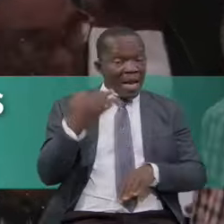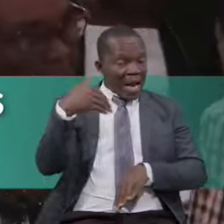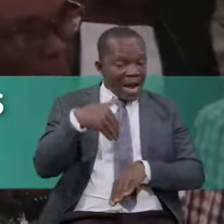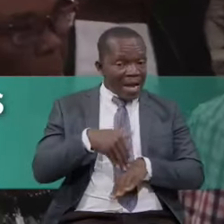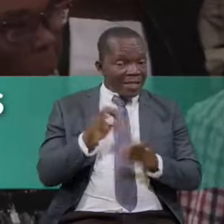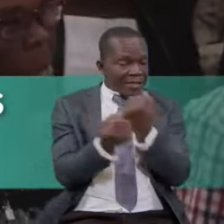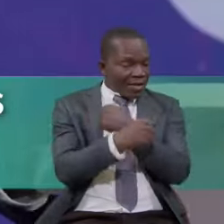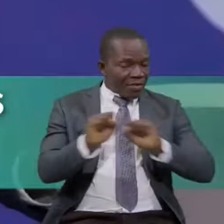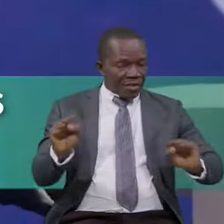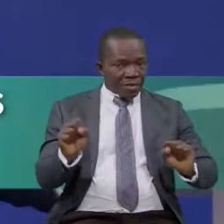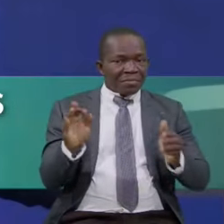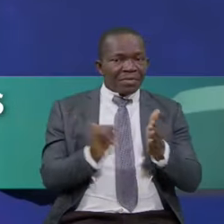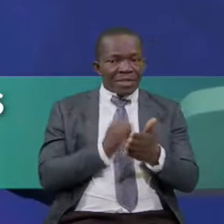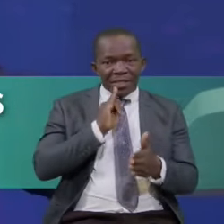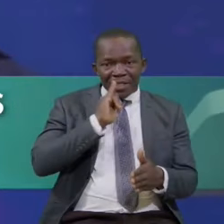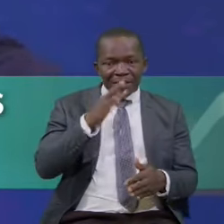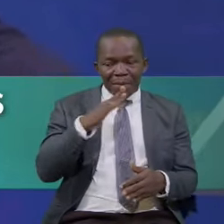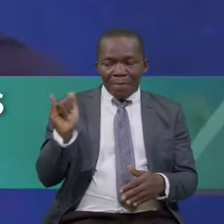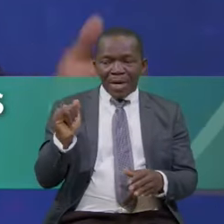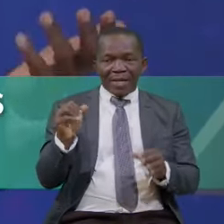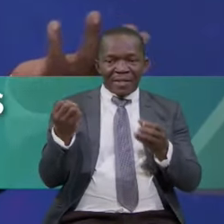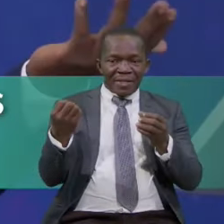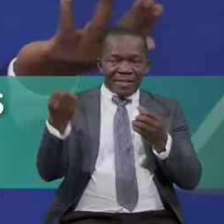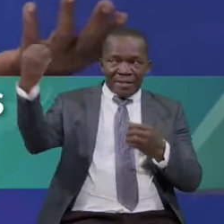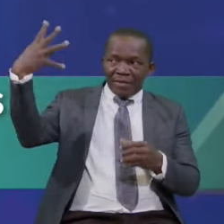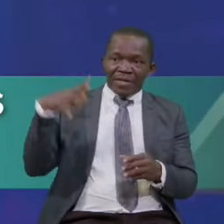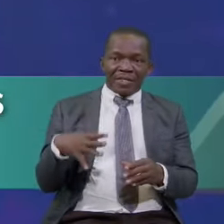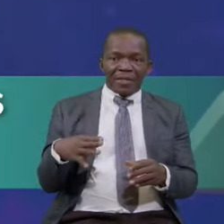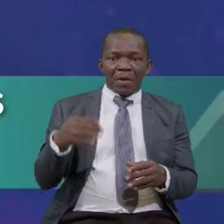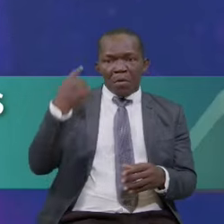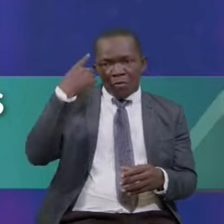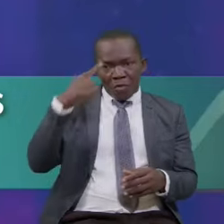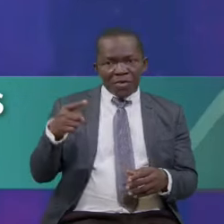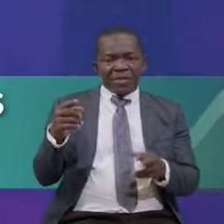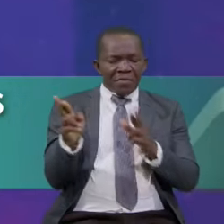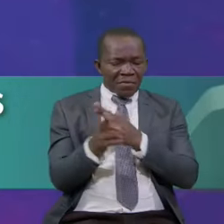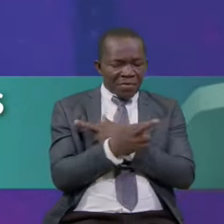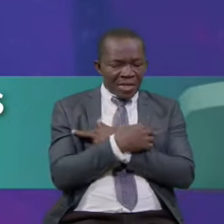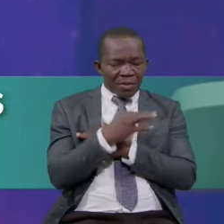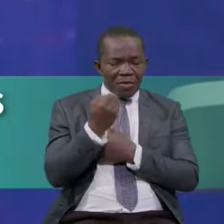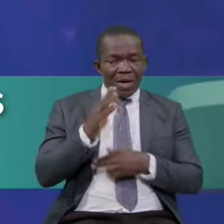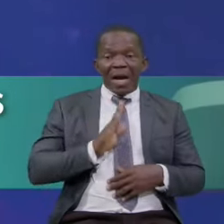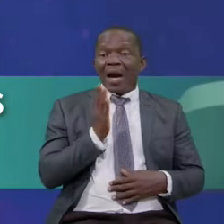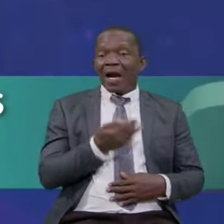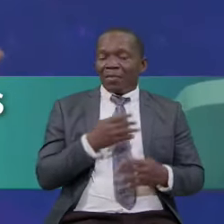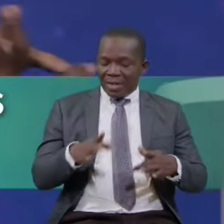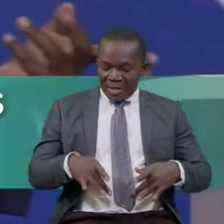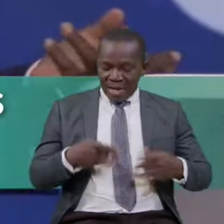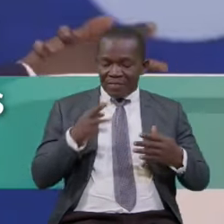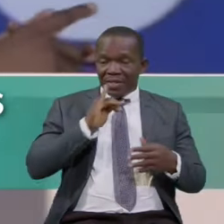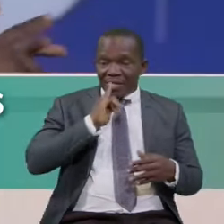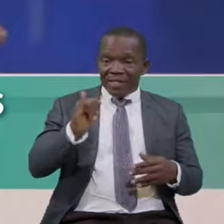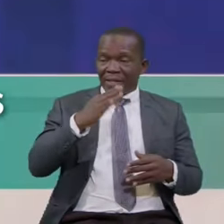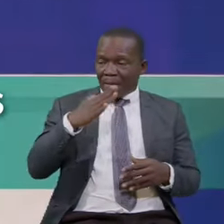grâce le reste de notre vie dans le ministère c'est aussi par la grâce par la grâce